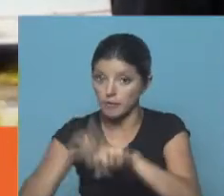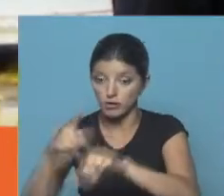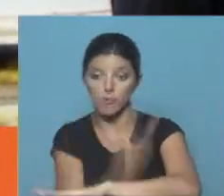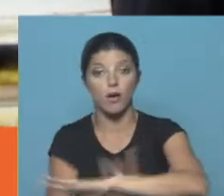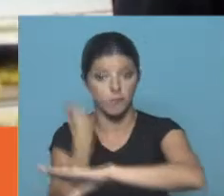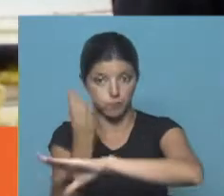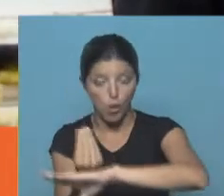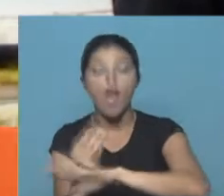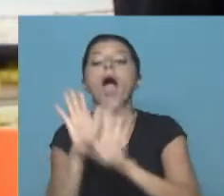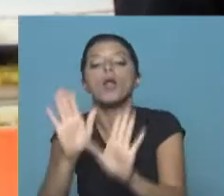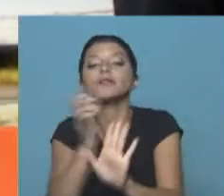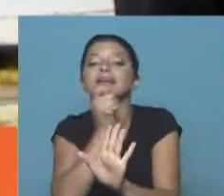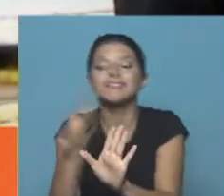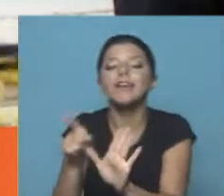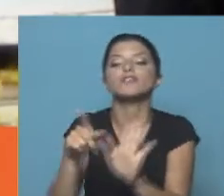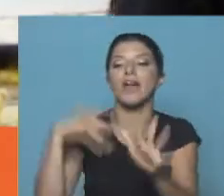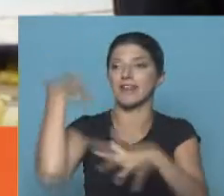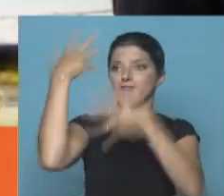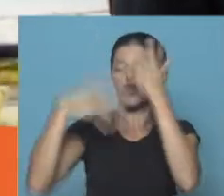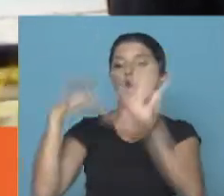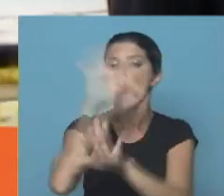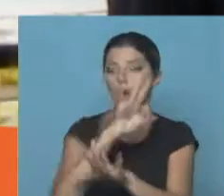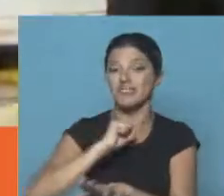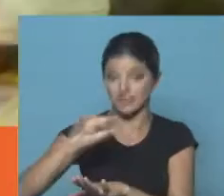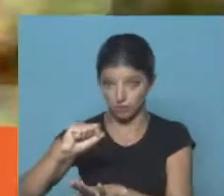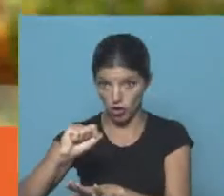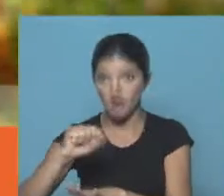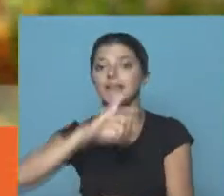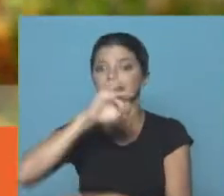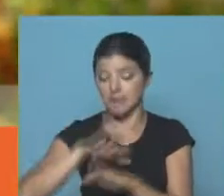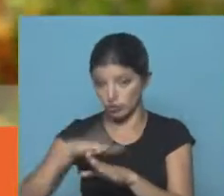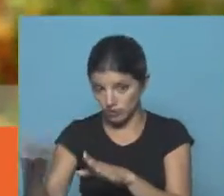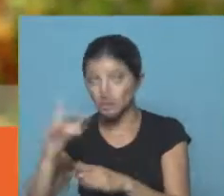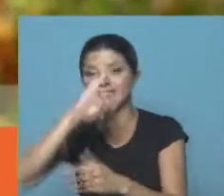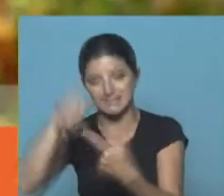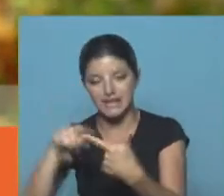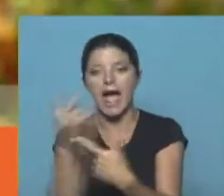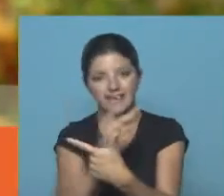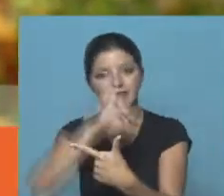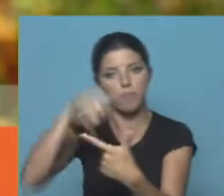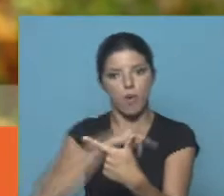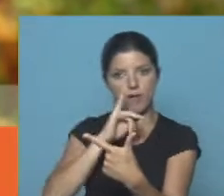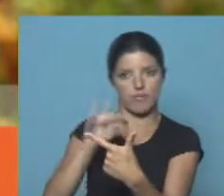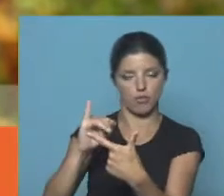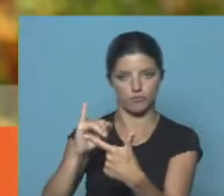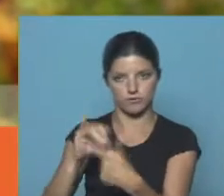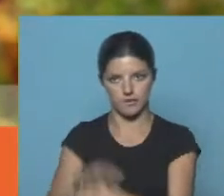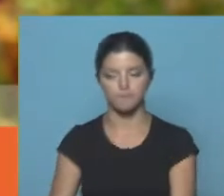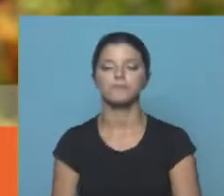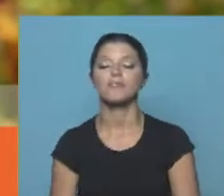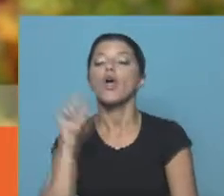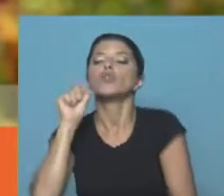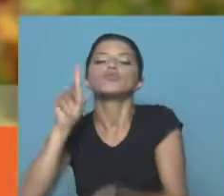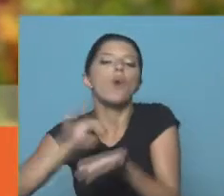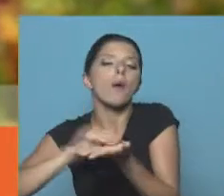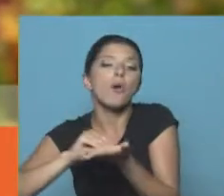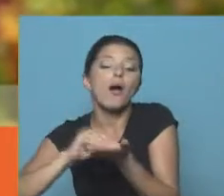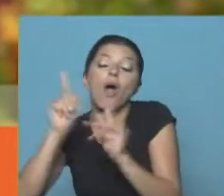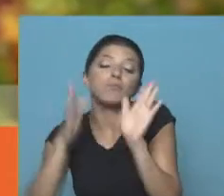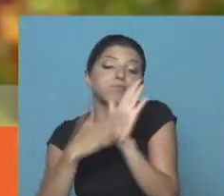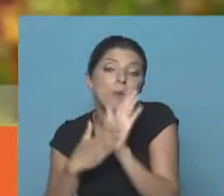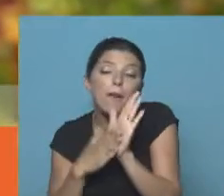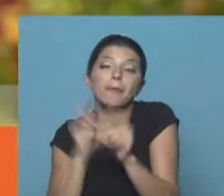de noviembre, solo en Seúl hubo 1 millón de personas en las calles reclamando su dimisión. 많이 관심을 가지지 않으려고